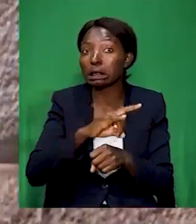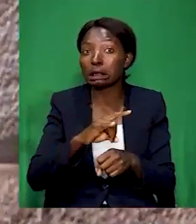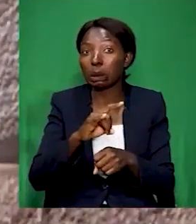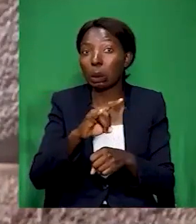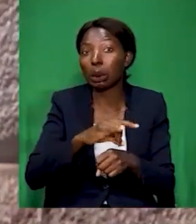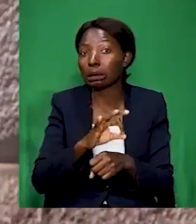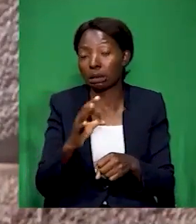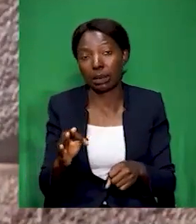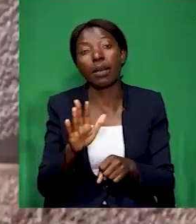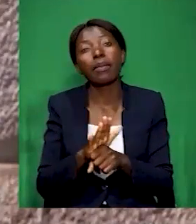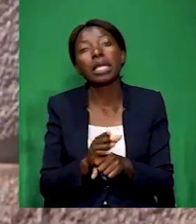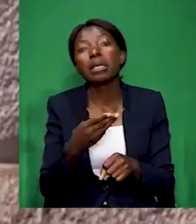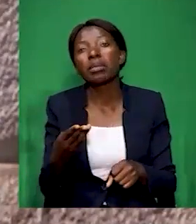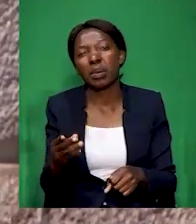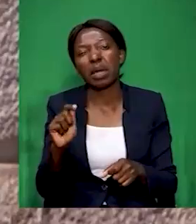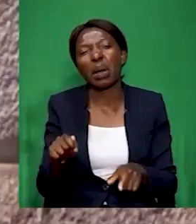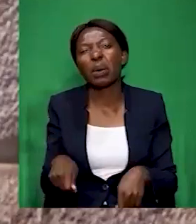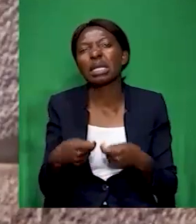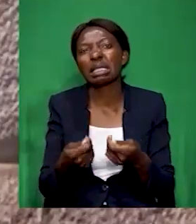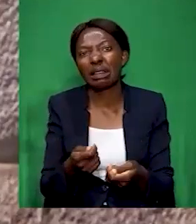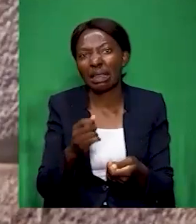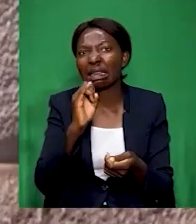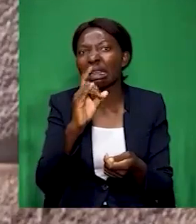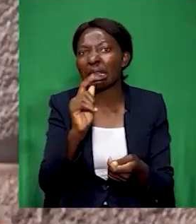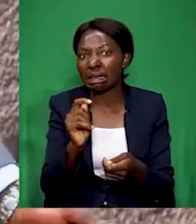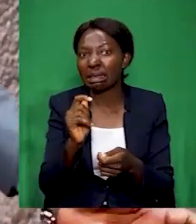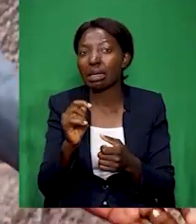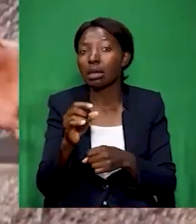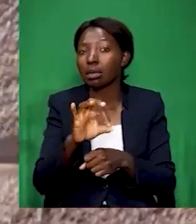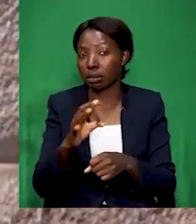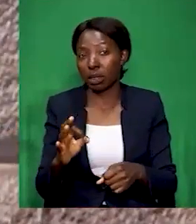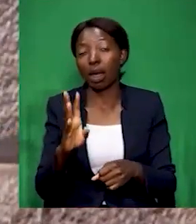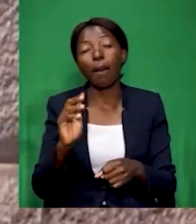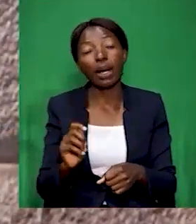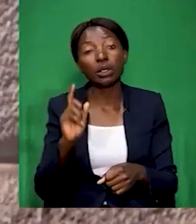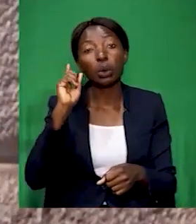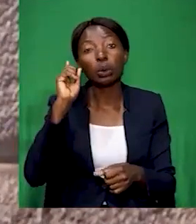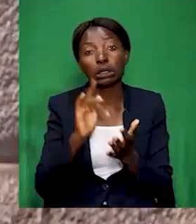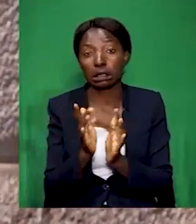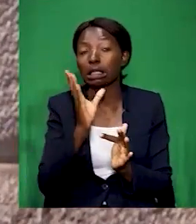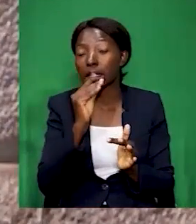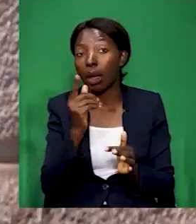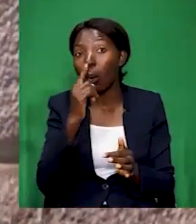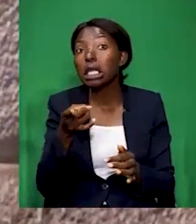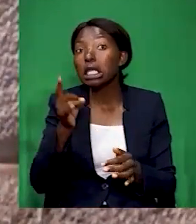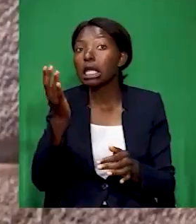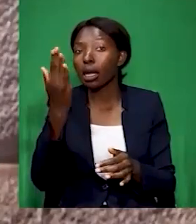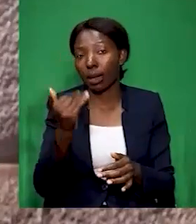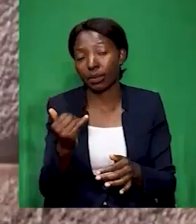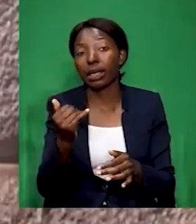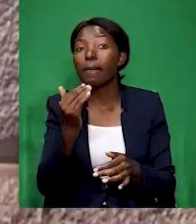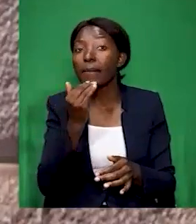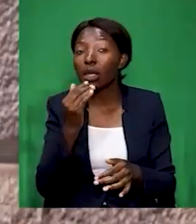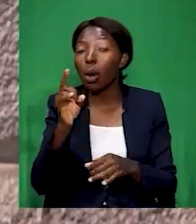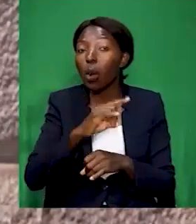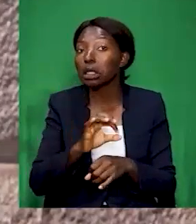vazhinji munyika yatararama vapiwa the it spirit. But pano Jesu ari kuti when he comes zvichira kuti Mweya mutsvene ari part